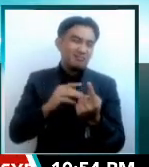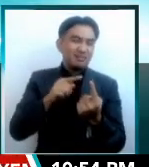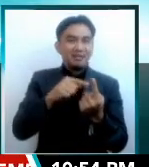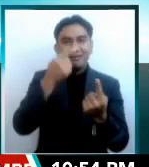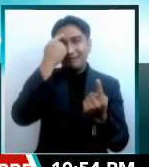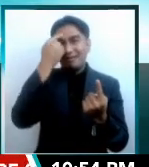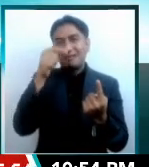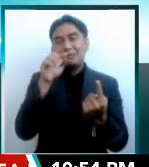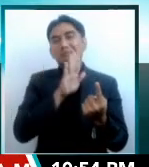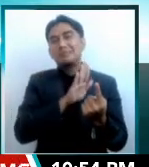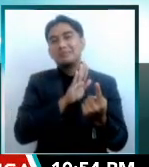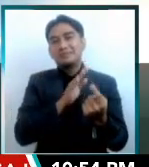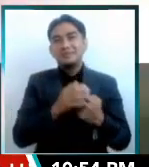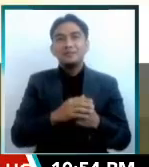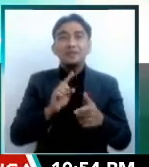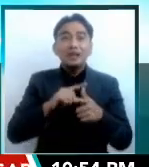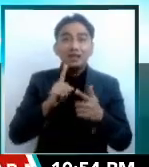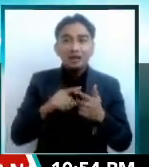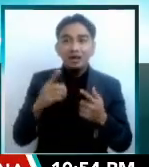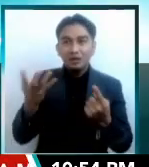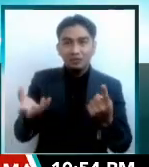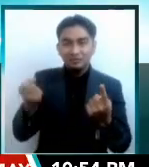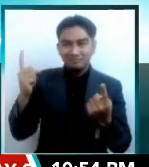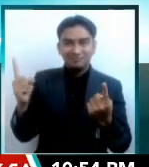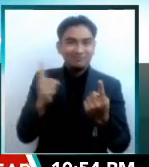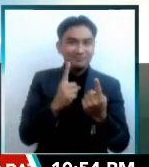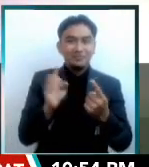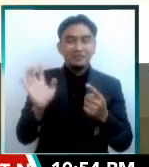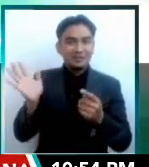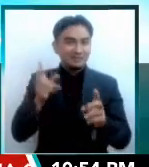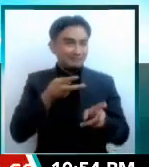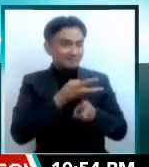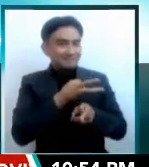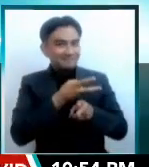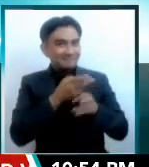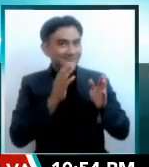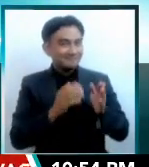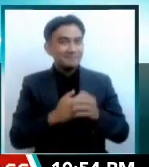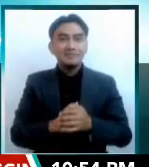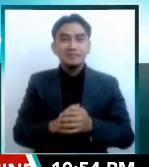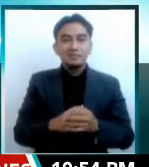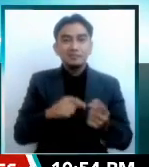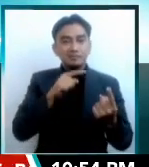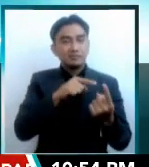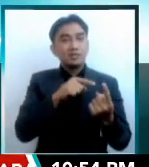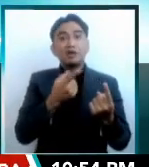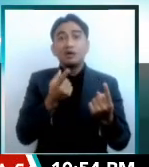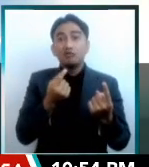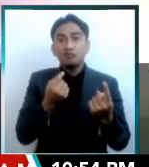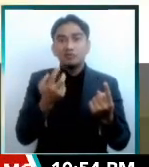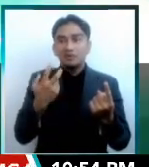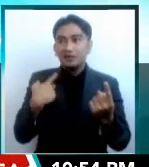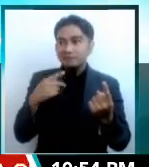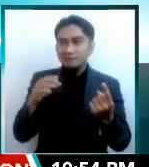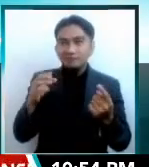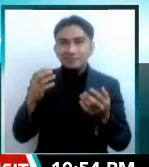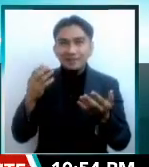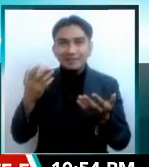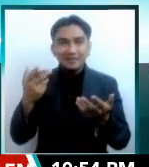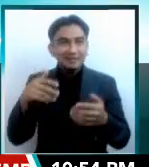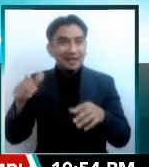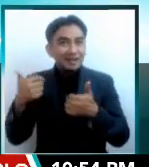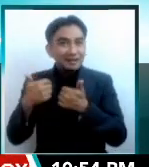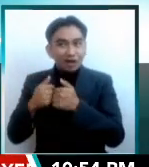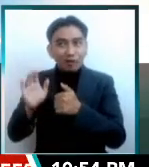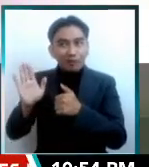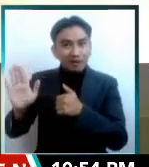Matcha at ang owner nilang si Joseph. Para ma-cheer up si Joseph, naisipan ng kanyang girlfriend na si Christine na magpagawa ng stuffed